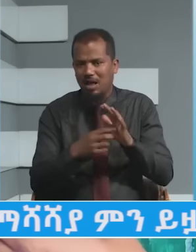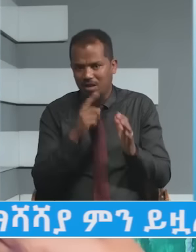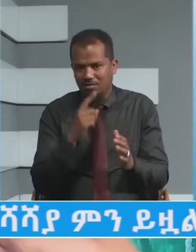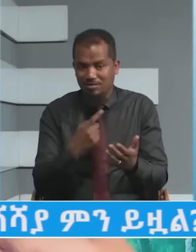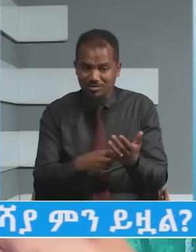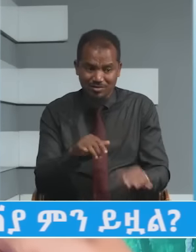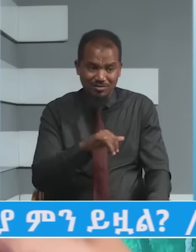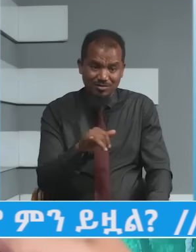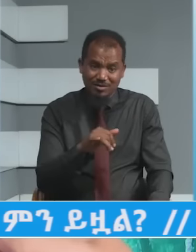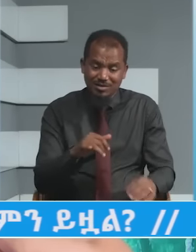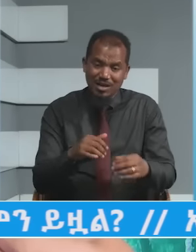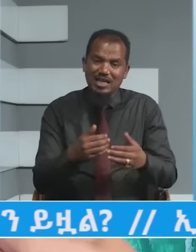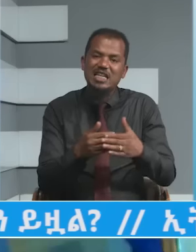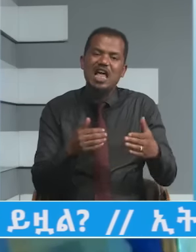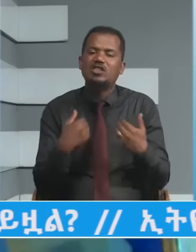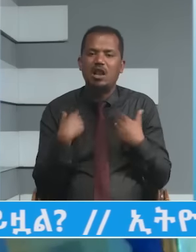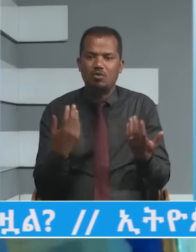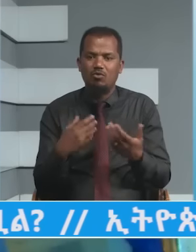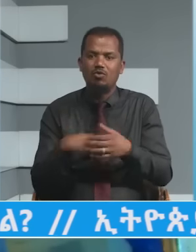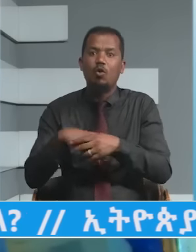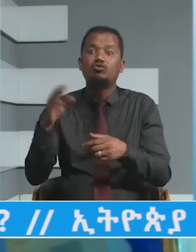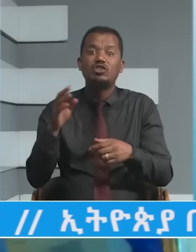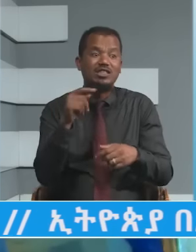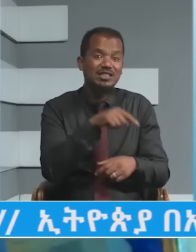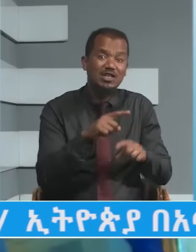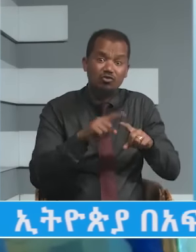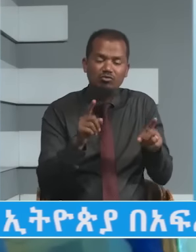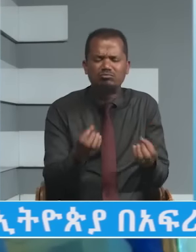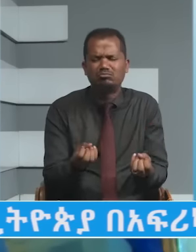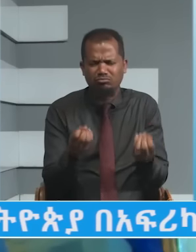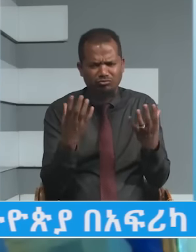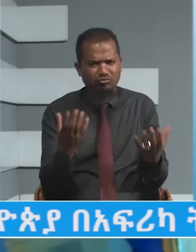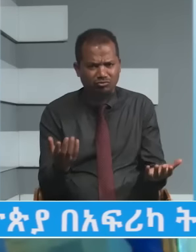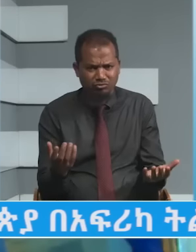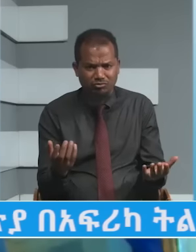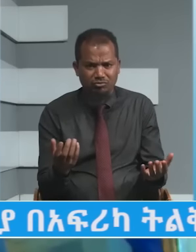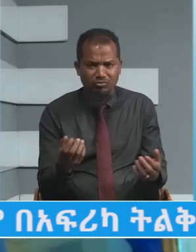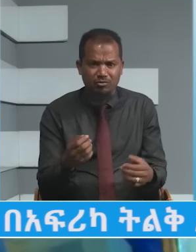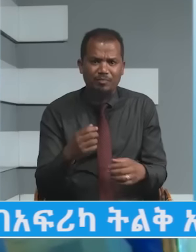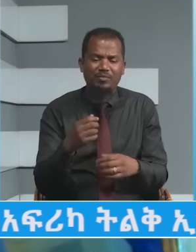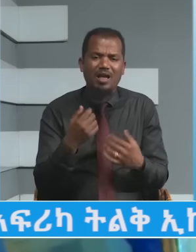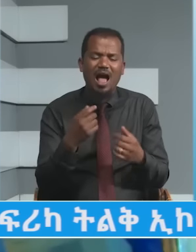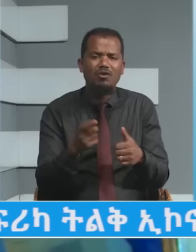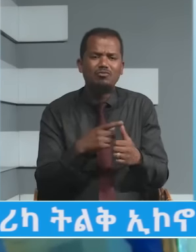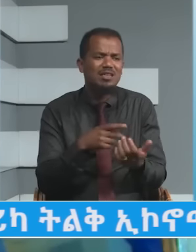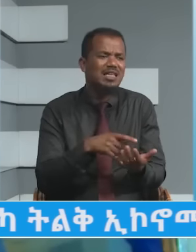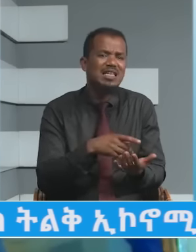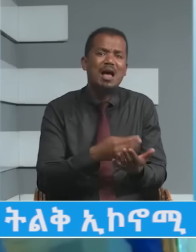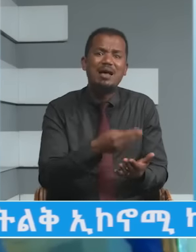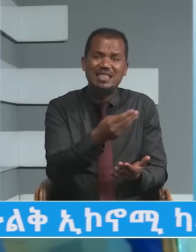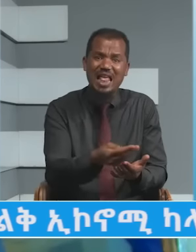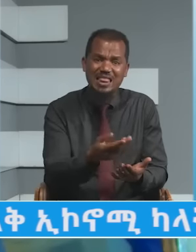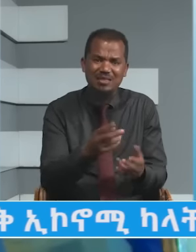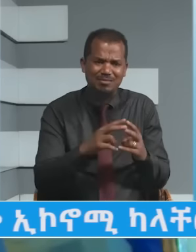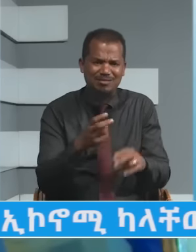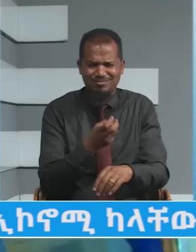ስለዚህ በእንደዚህ ያለ ነገር ቅናሽ አለው። የውጭው ልዩነቱ በጣም በርካታ ነው። አቅም ከመግዛት አኳያ